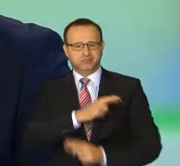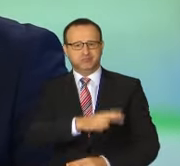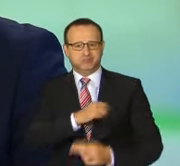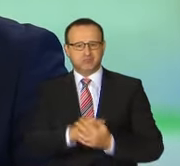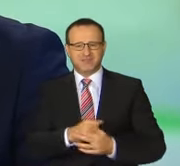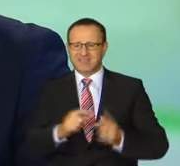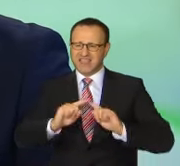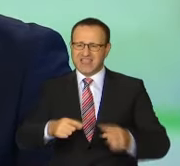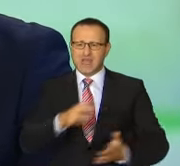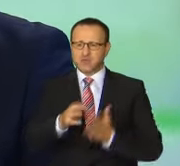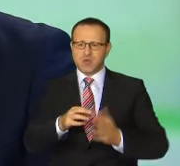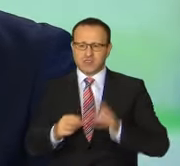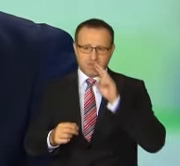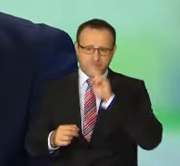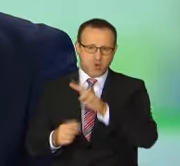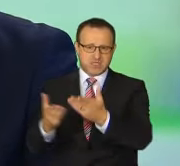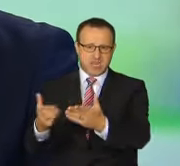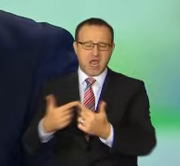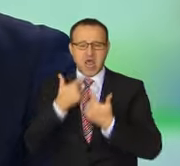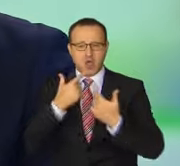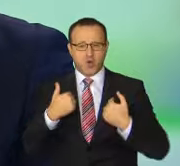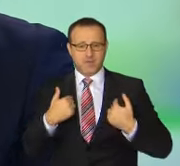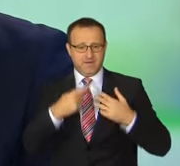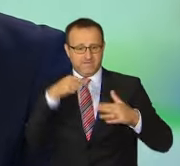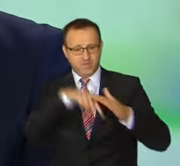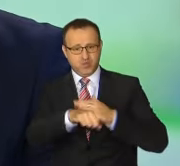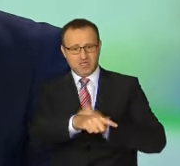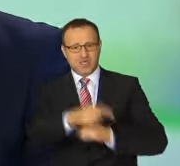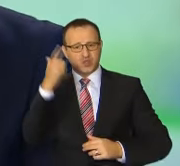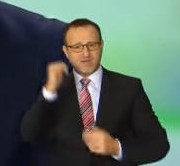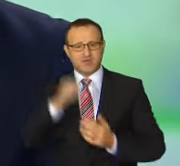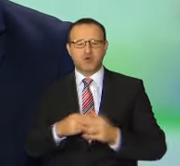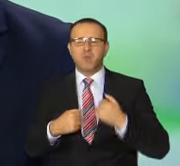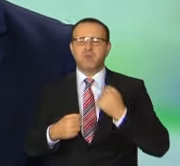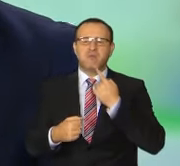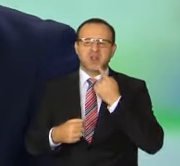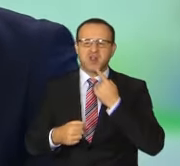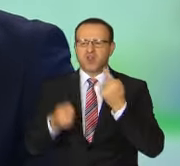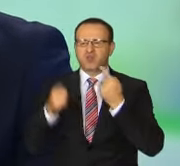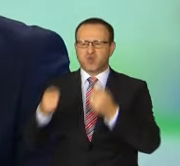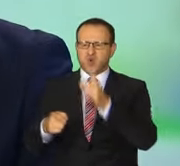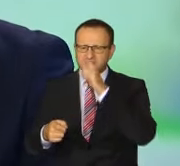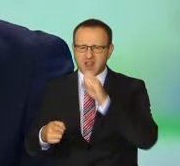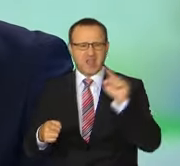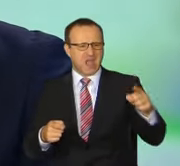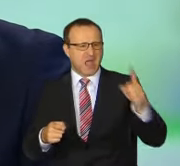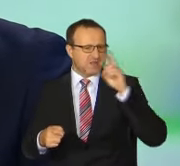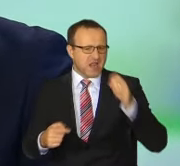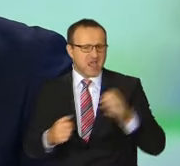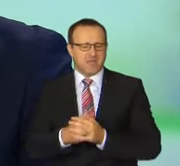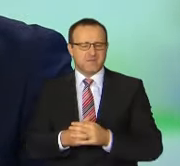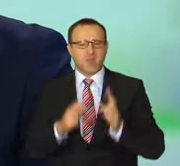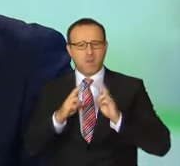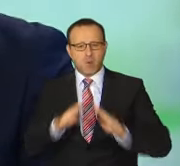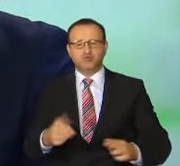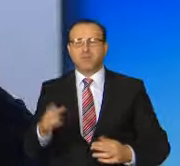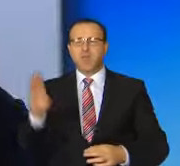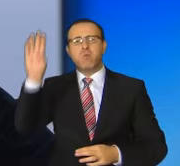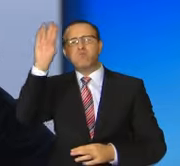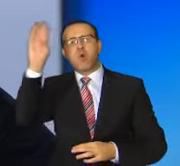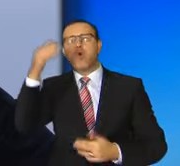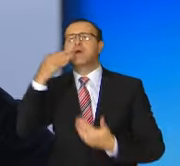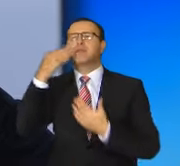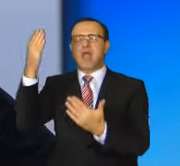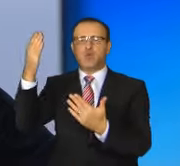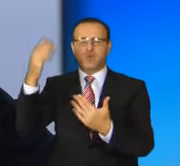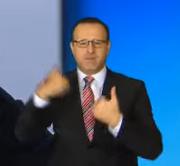sa na tú situáciu pozerá, ako my vo vnútri na Slovensku, kde si hovoríme, že toto je zle, tamto je zle, ale môžeme Bohu ďakovať za to, že